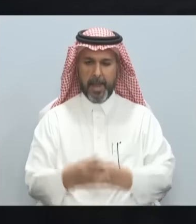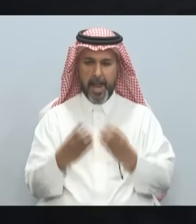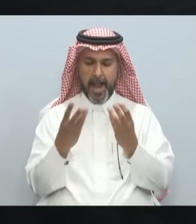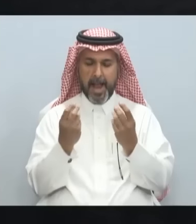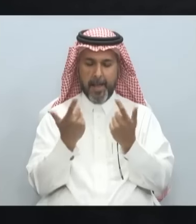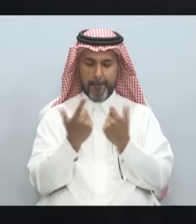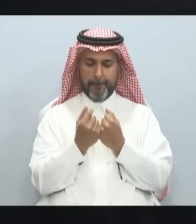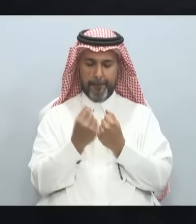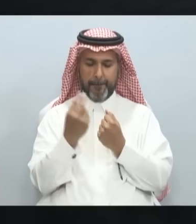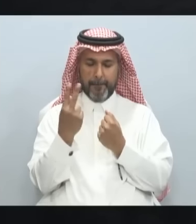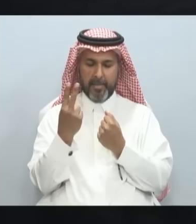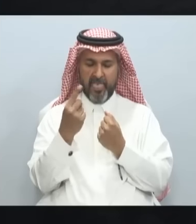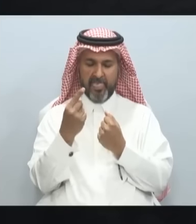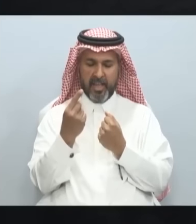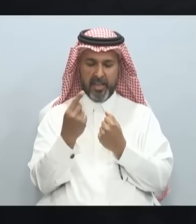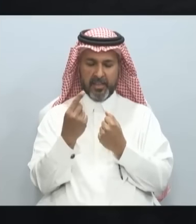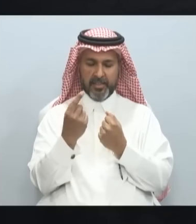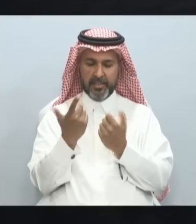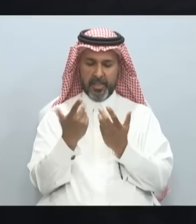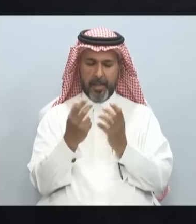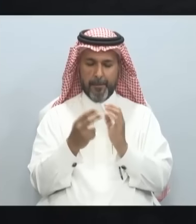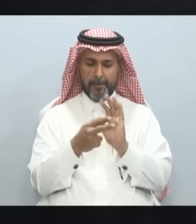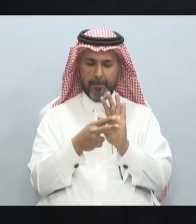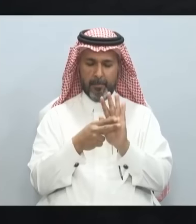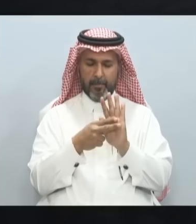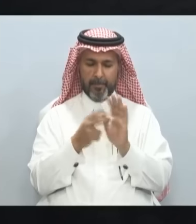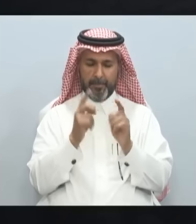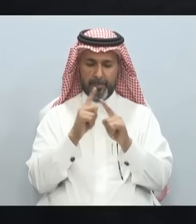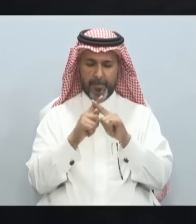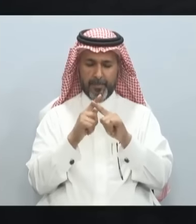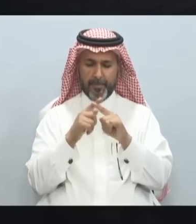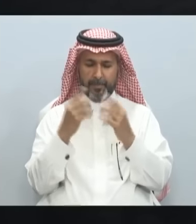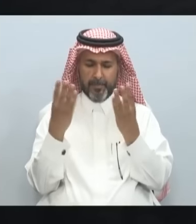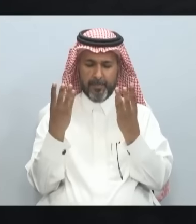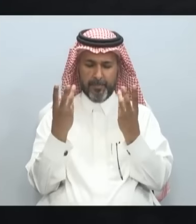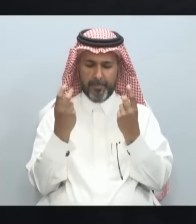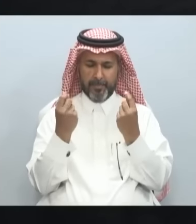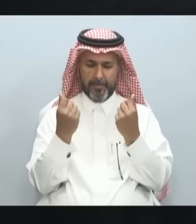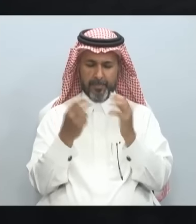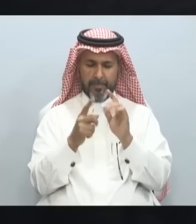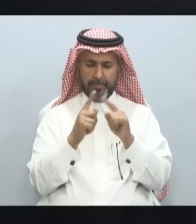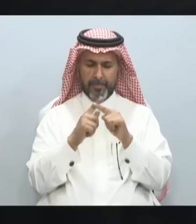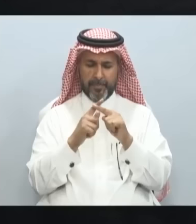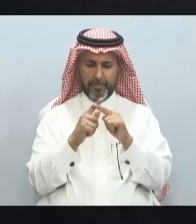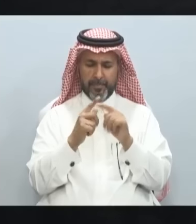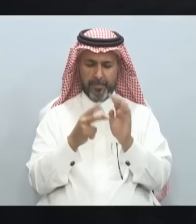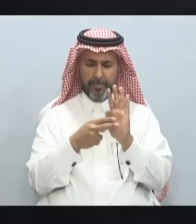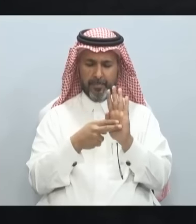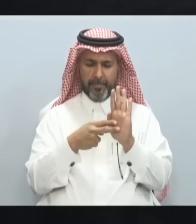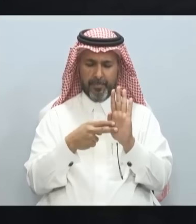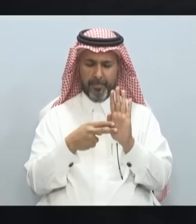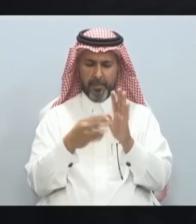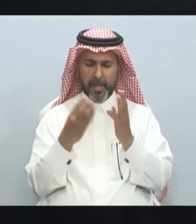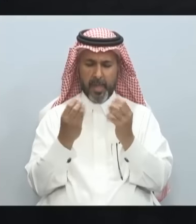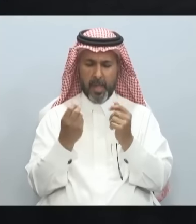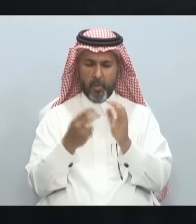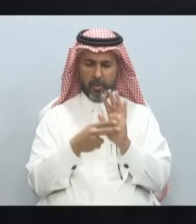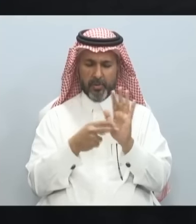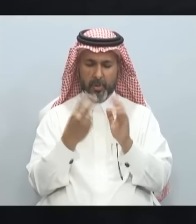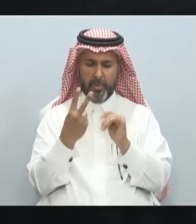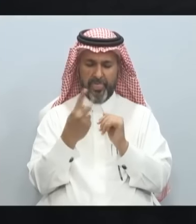هذه المبدعين حددتوا القواسم العدد 12 يلا يلا حتى نوجد قواسمها نبحث عن الاعداد كل العددين